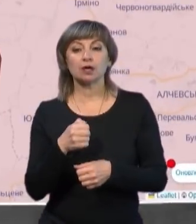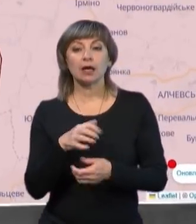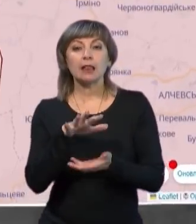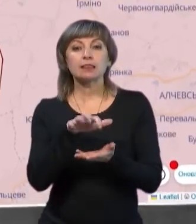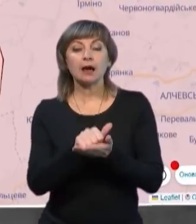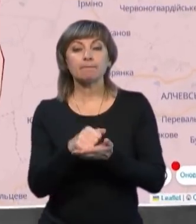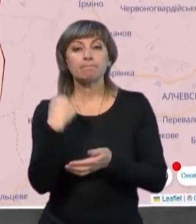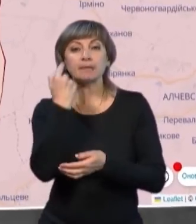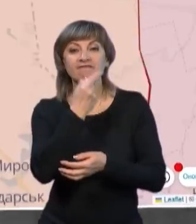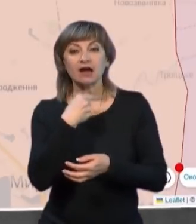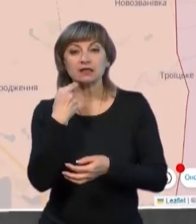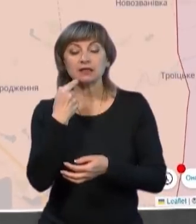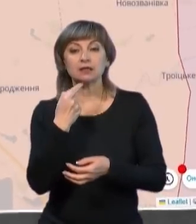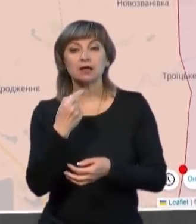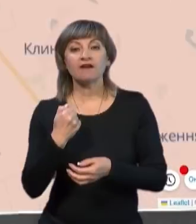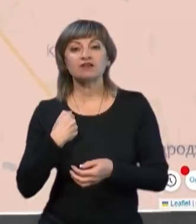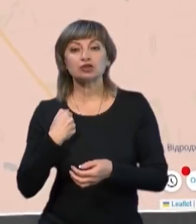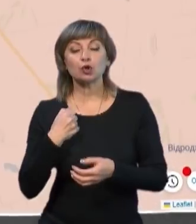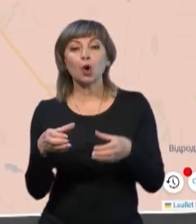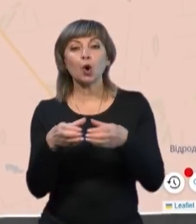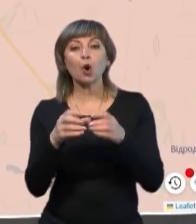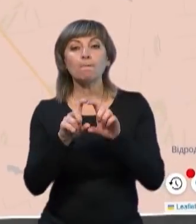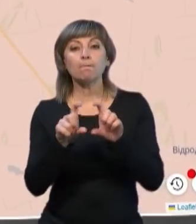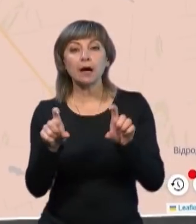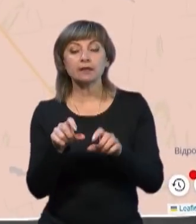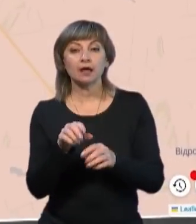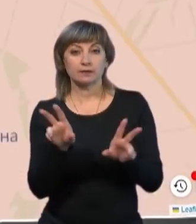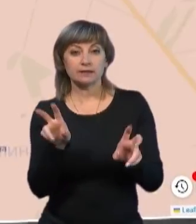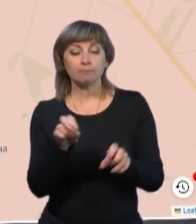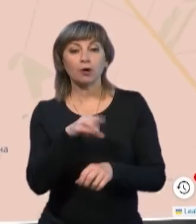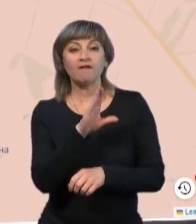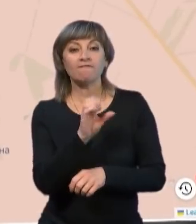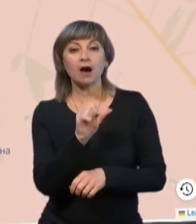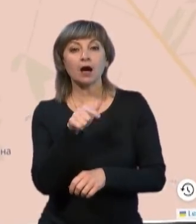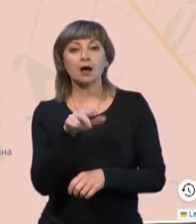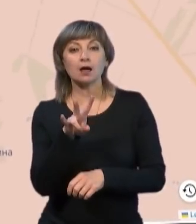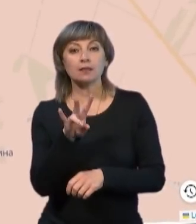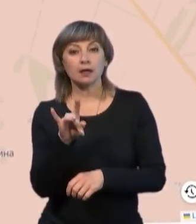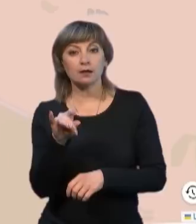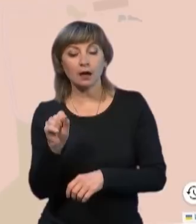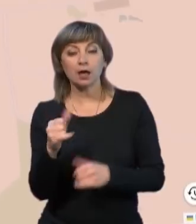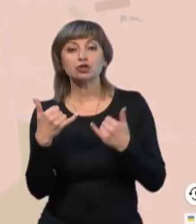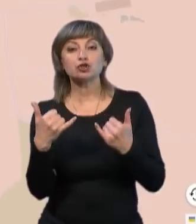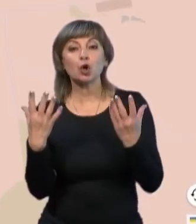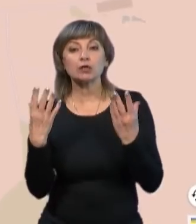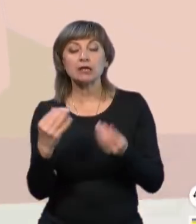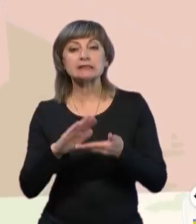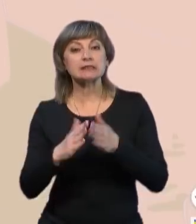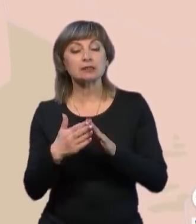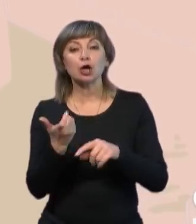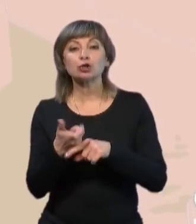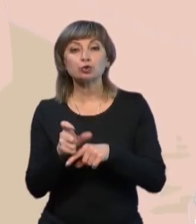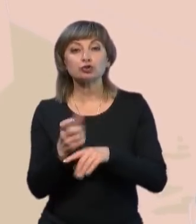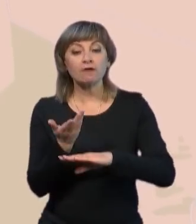найманці приватної військової компанії типу «Вагнера». От, так що на сьогоднішній день ситуація дуже